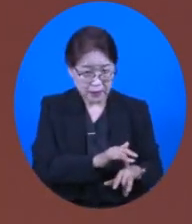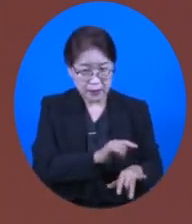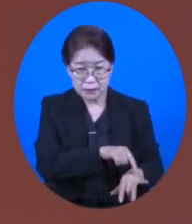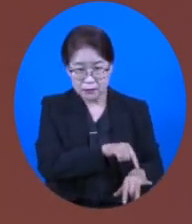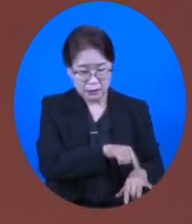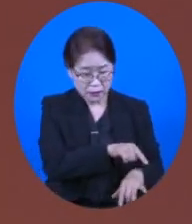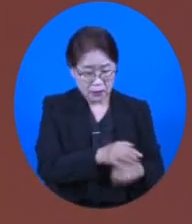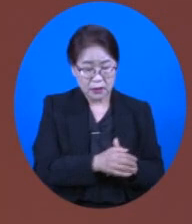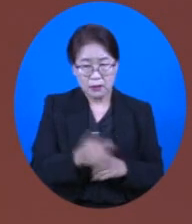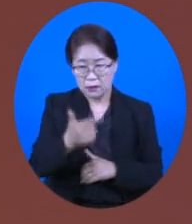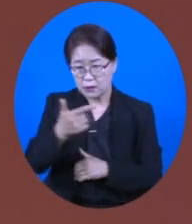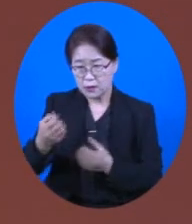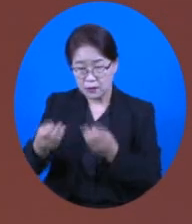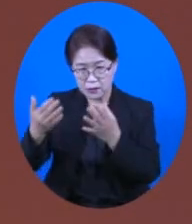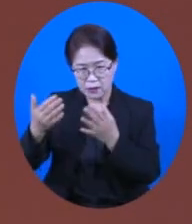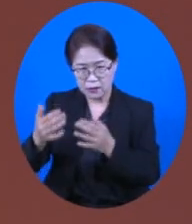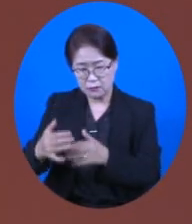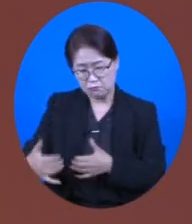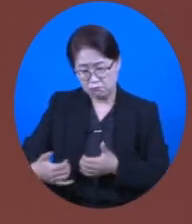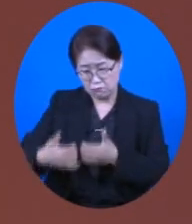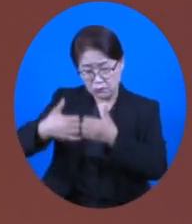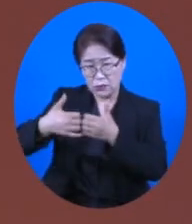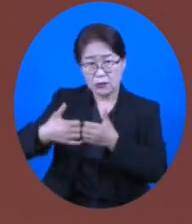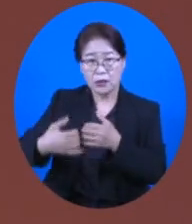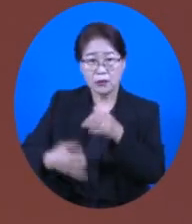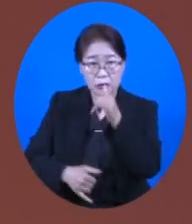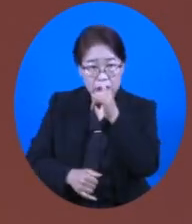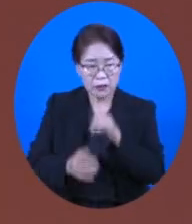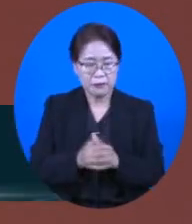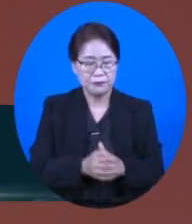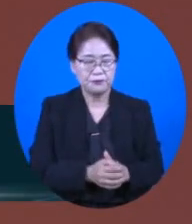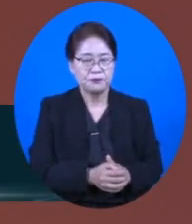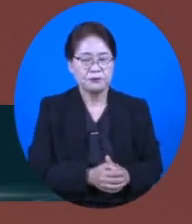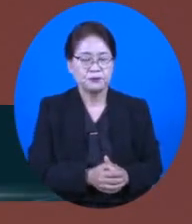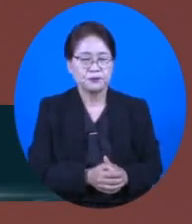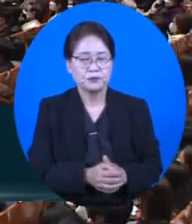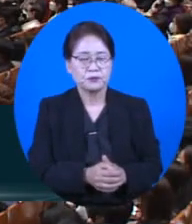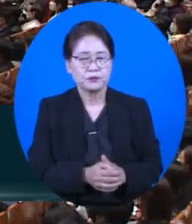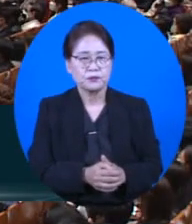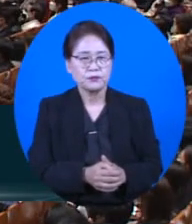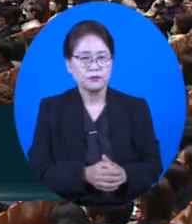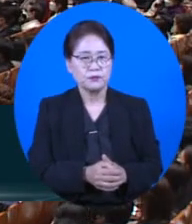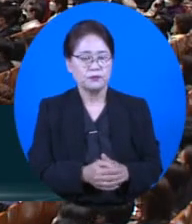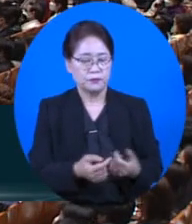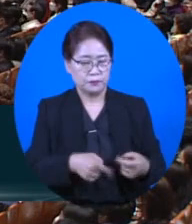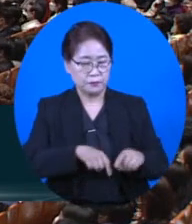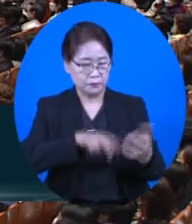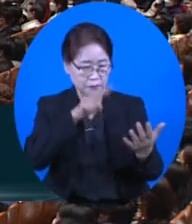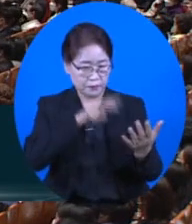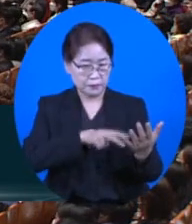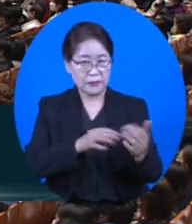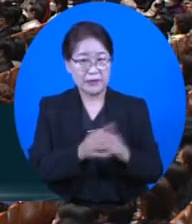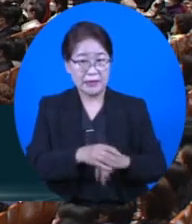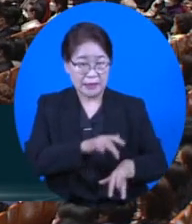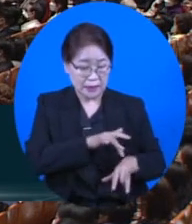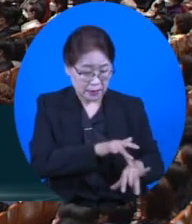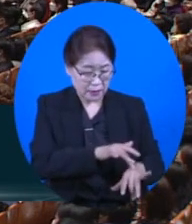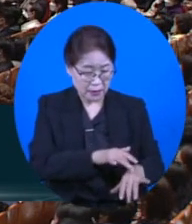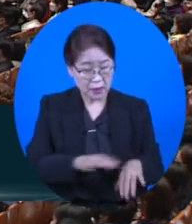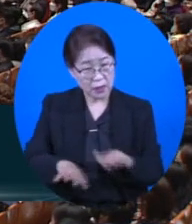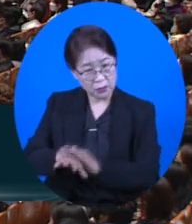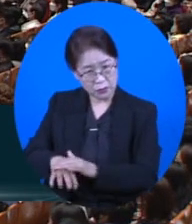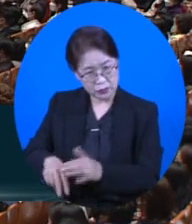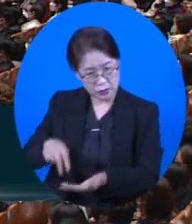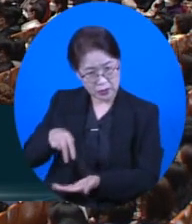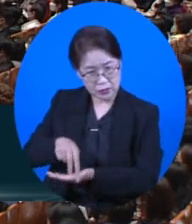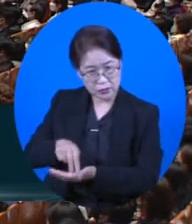하고 있어요? 대적하고 있어요. 자, 우리 1절 하반절인데요 함께 읽겠습니다. 다 같이요. 사탄은 그의 오른쪽에